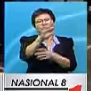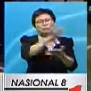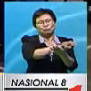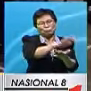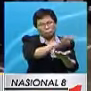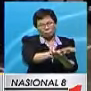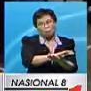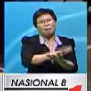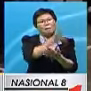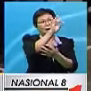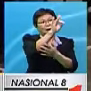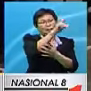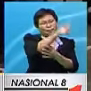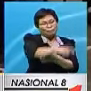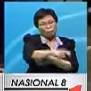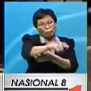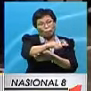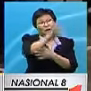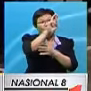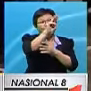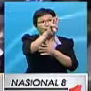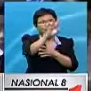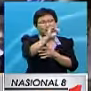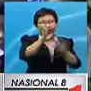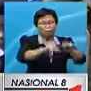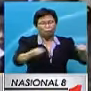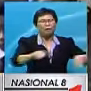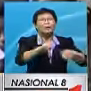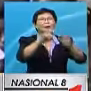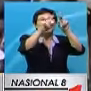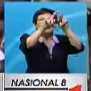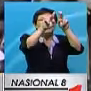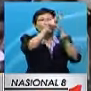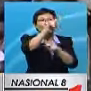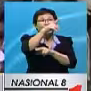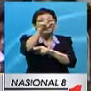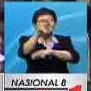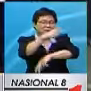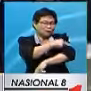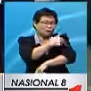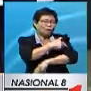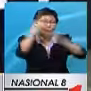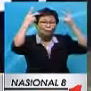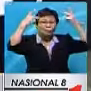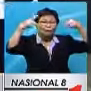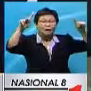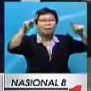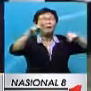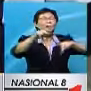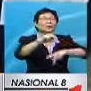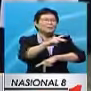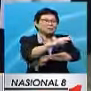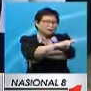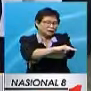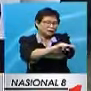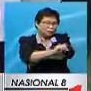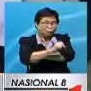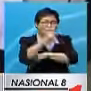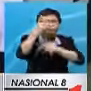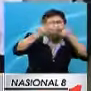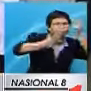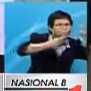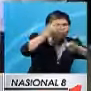sekolah. 8 calon mengambil peperiksaan di hospital. Pengarah Pendidikan Negeri Sembilan, Rusni Abdul Jalil, yang meninjau